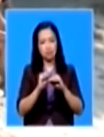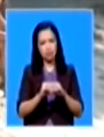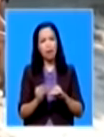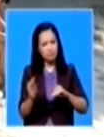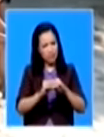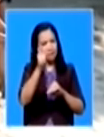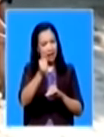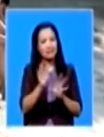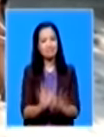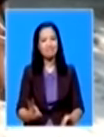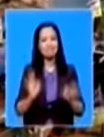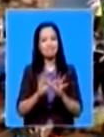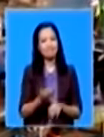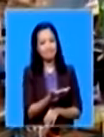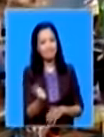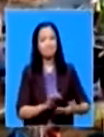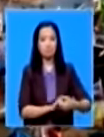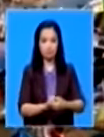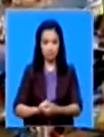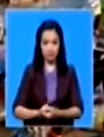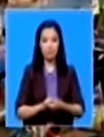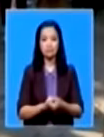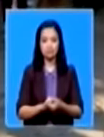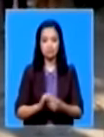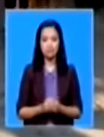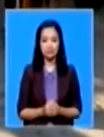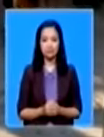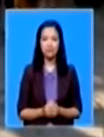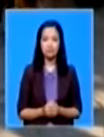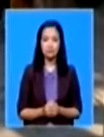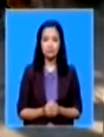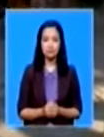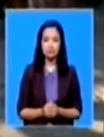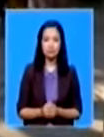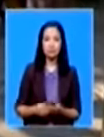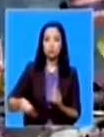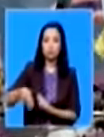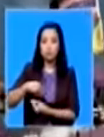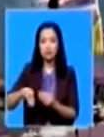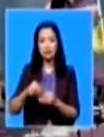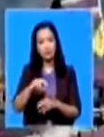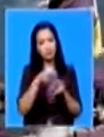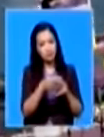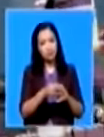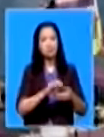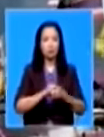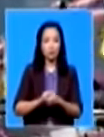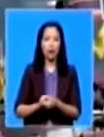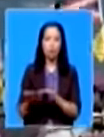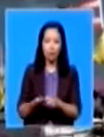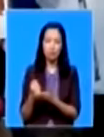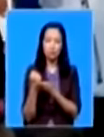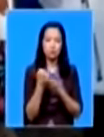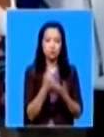มือเนี่ยแหละคือคำว่าประชารัฐแล้วประสานพลังกับพวกภาคธุรกิจเอกชนด้วยเขาก็พร้อมจะลงมือช่วยเร